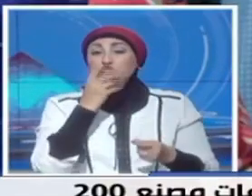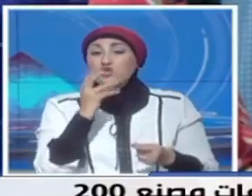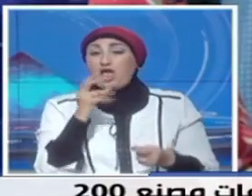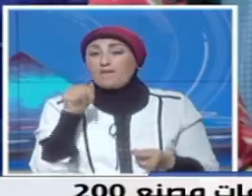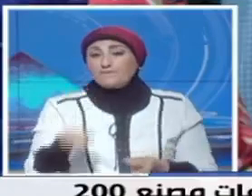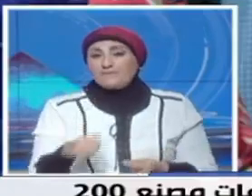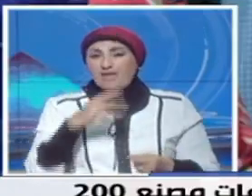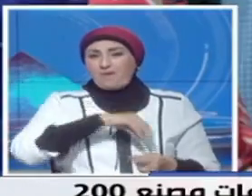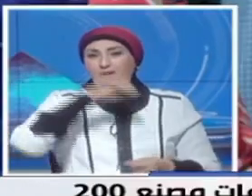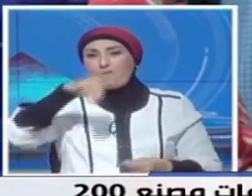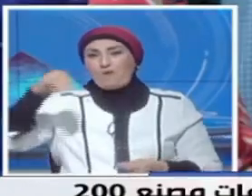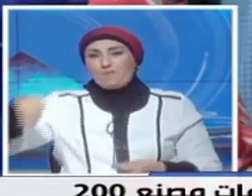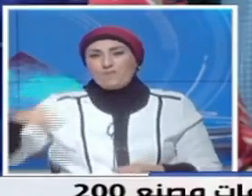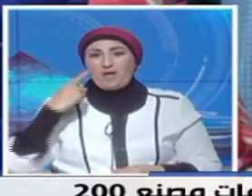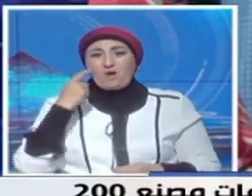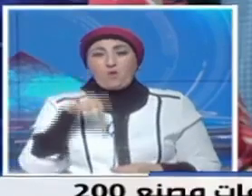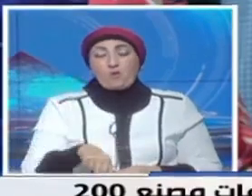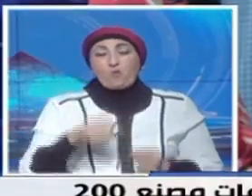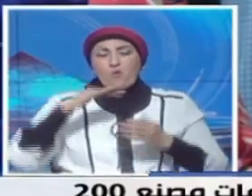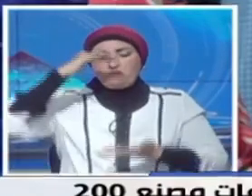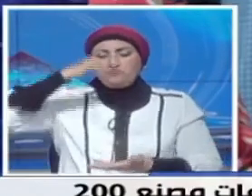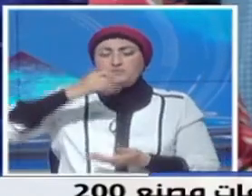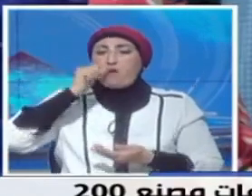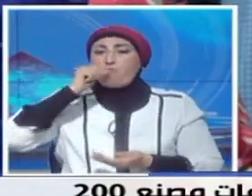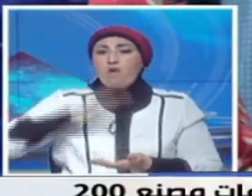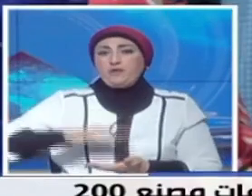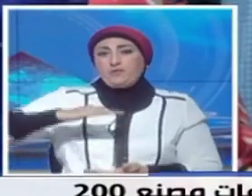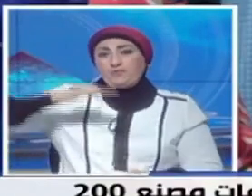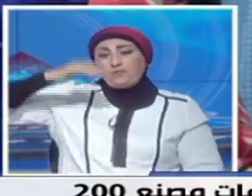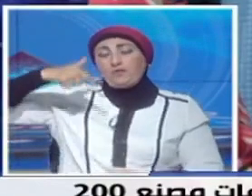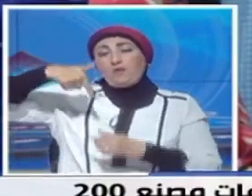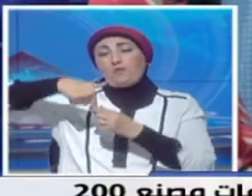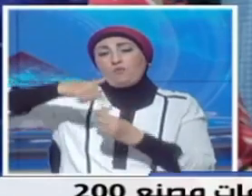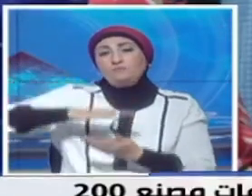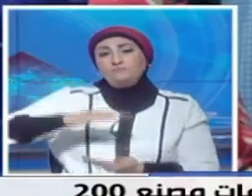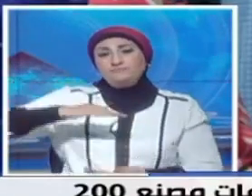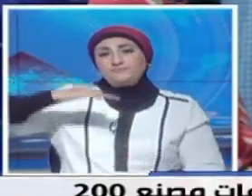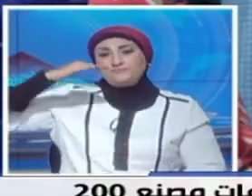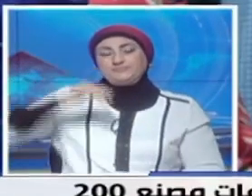الشباب المتنقلة وتصنيع خزانات الوقود والمياه.